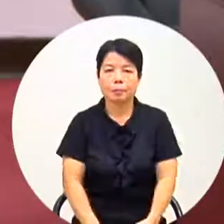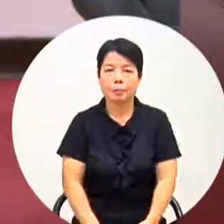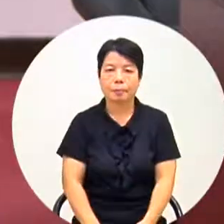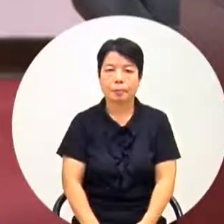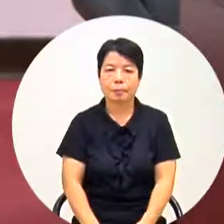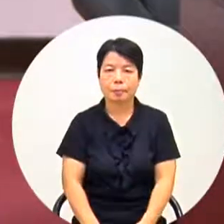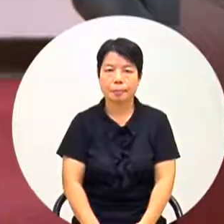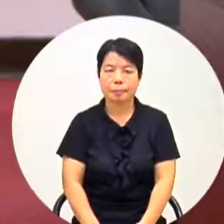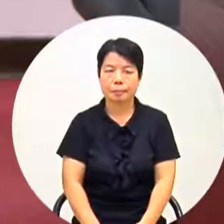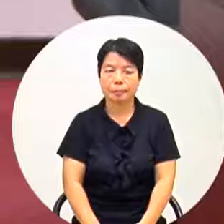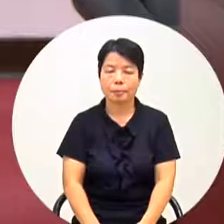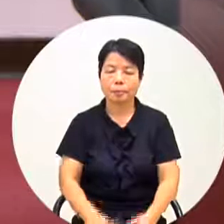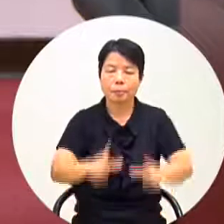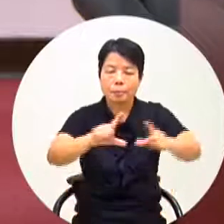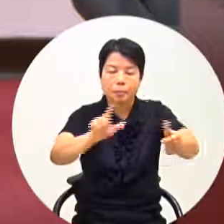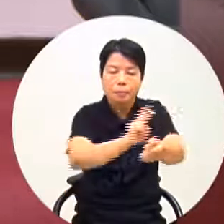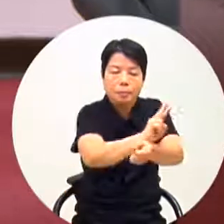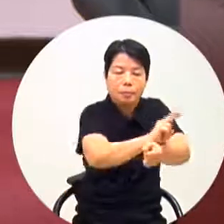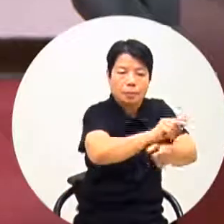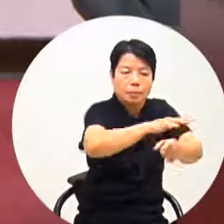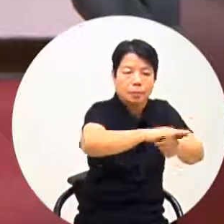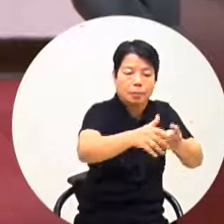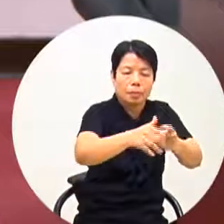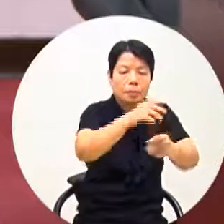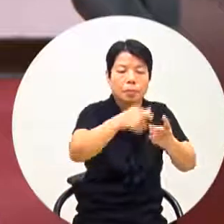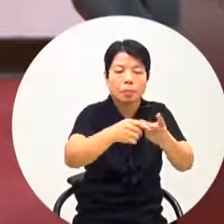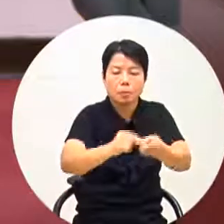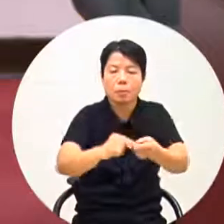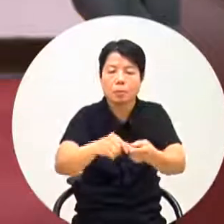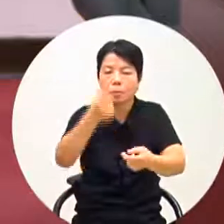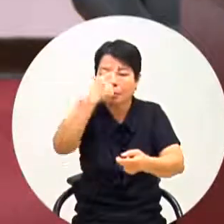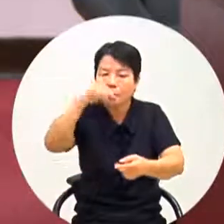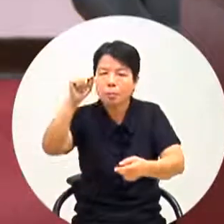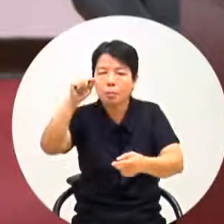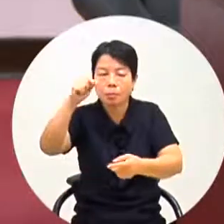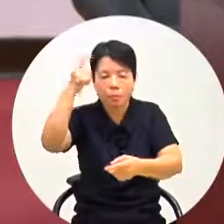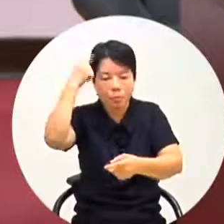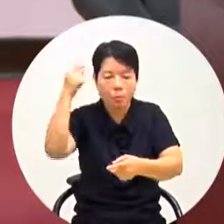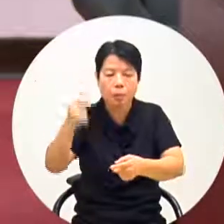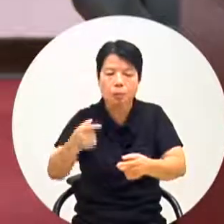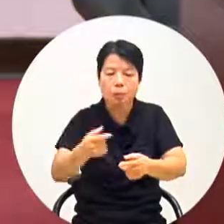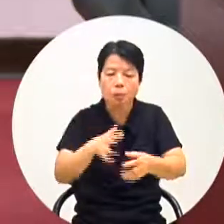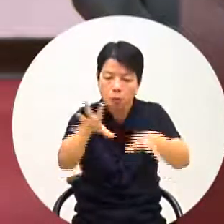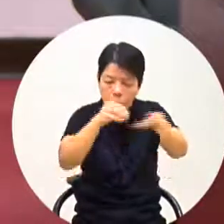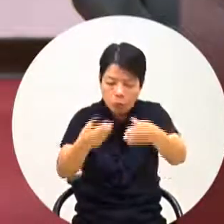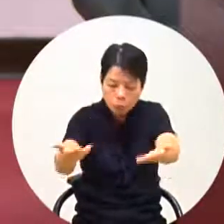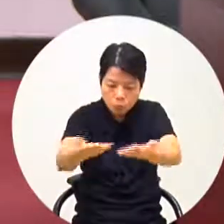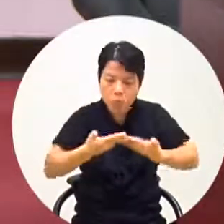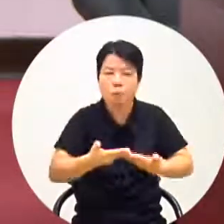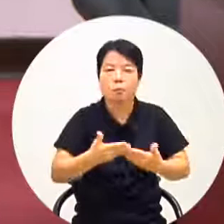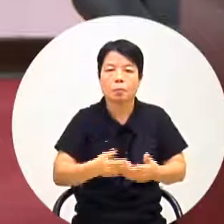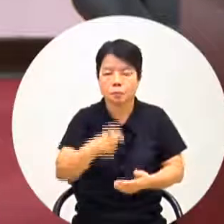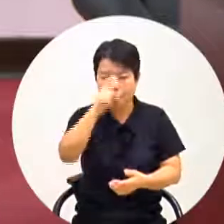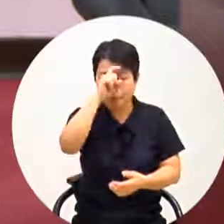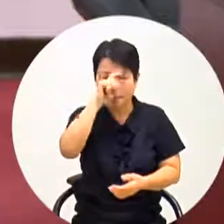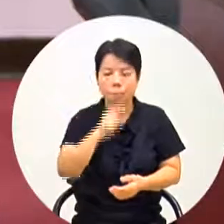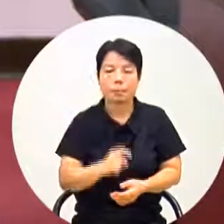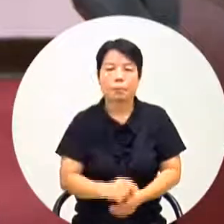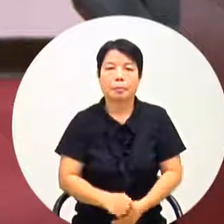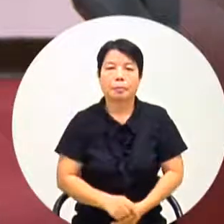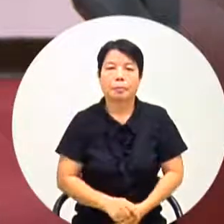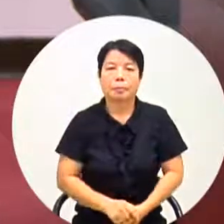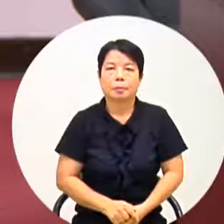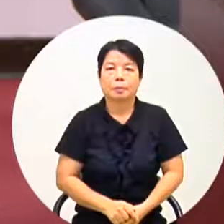我们大林埔跟黄平头这边给了我一些资料，我希望就是说我把